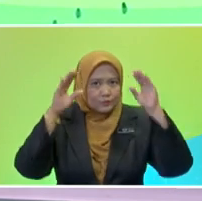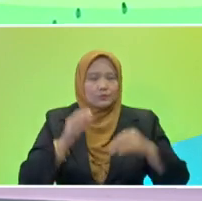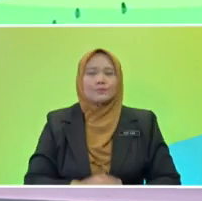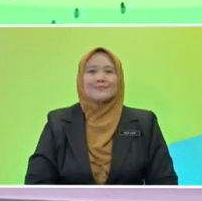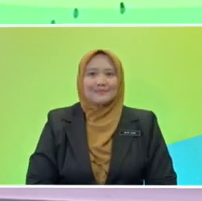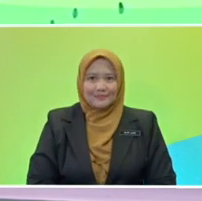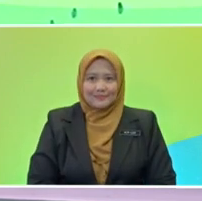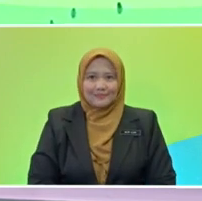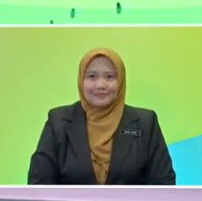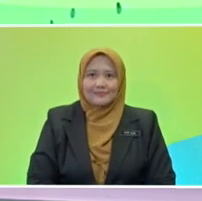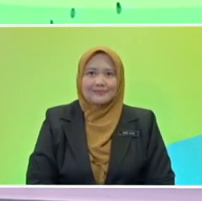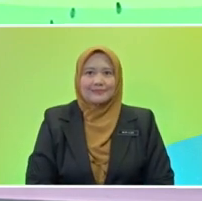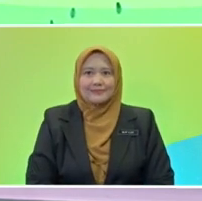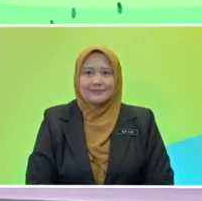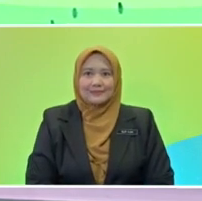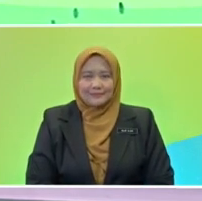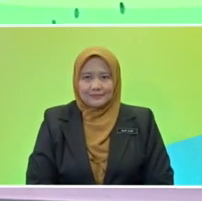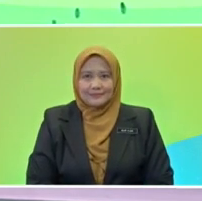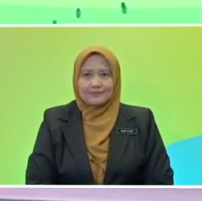guru kita